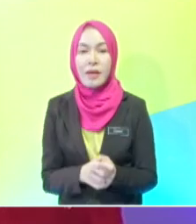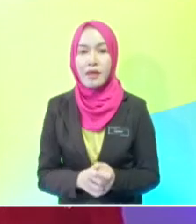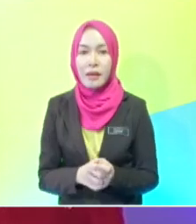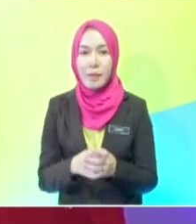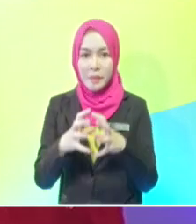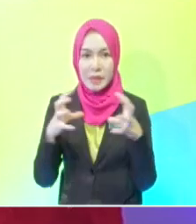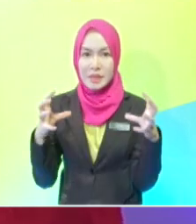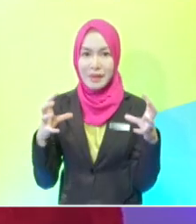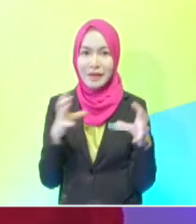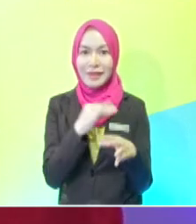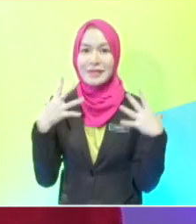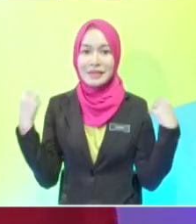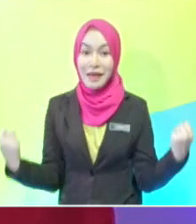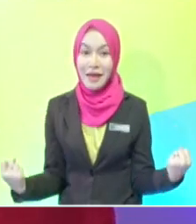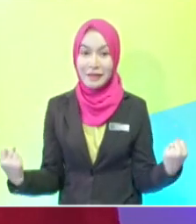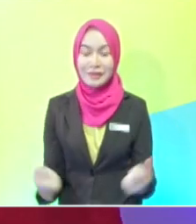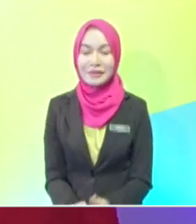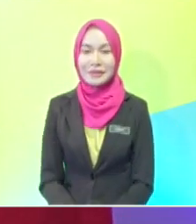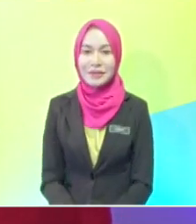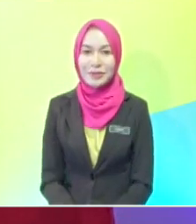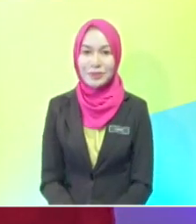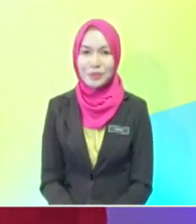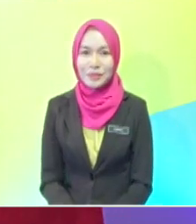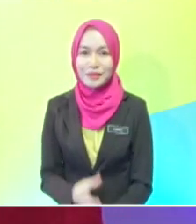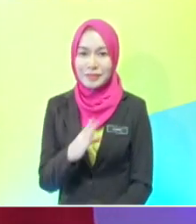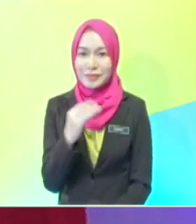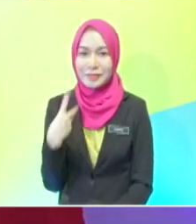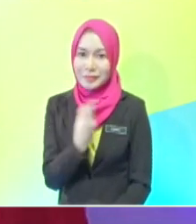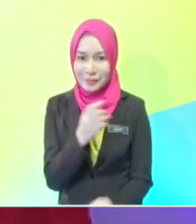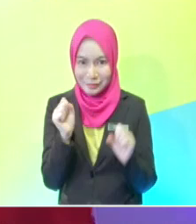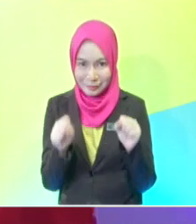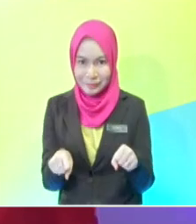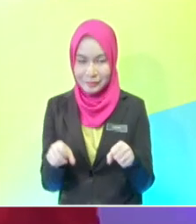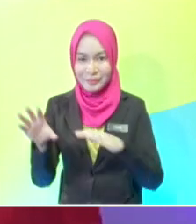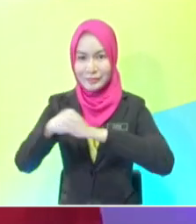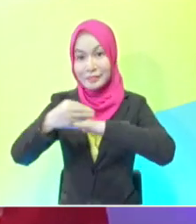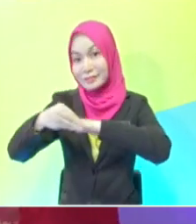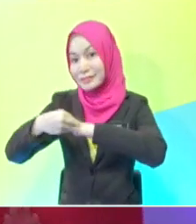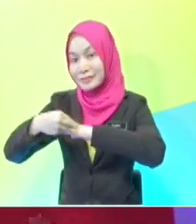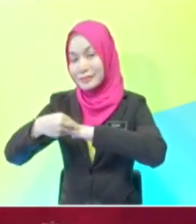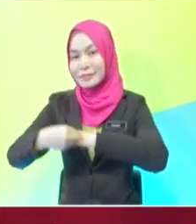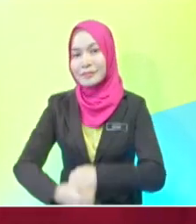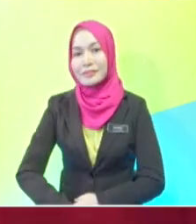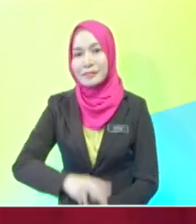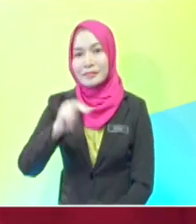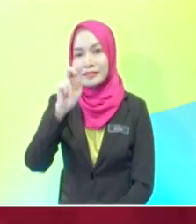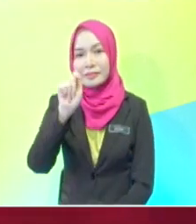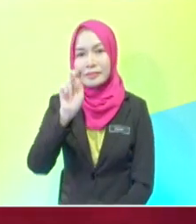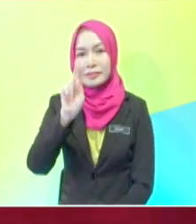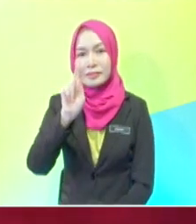eee kandungan nutrisi dia juga lagi banyak kita boleh ee tambah kandungan nutrisi dia melalui